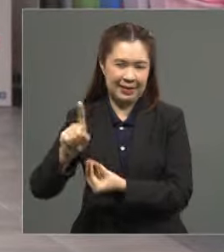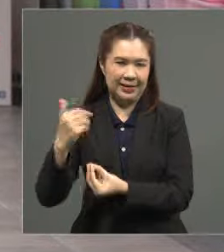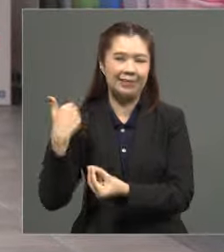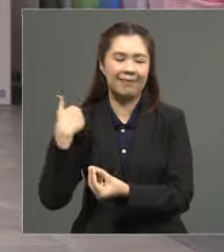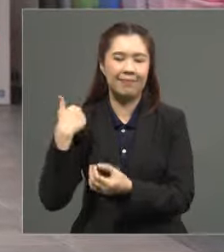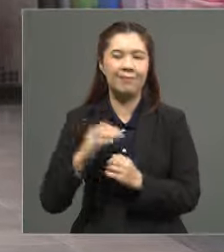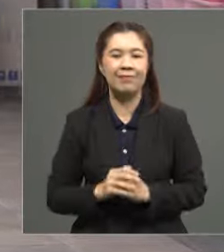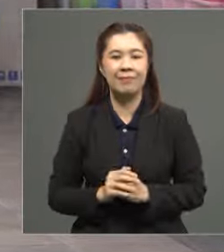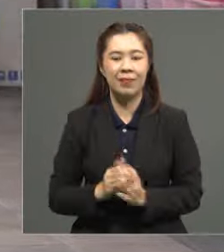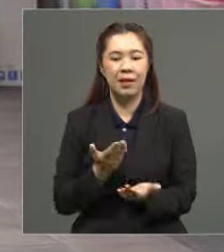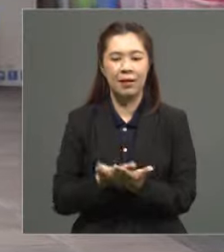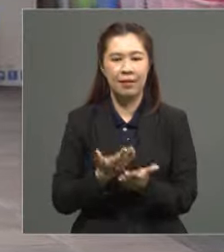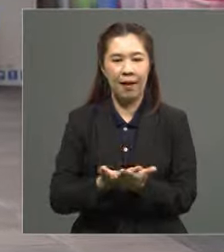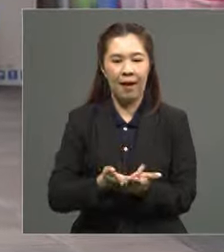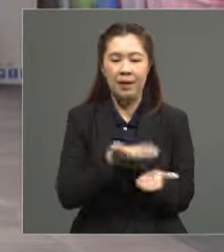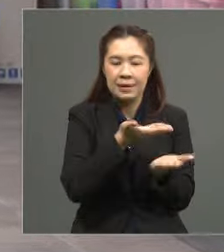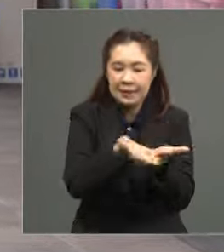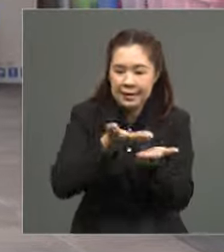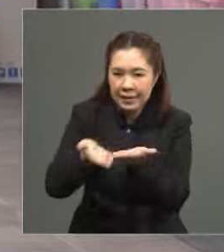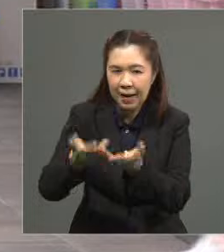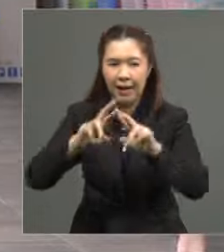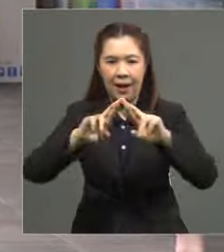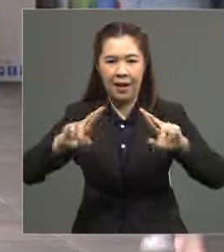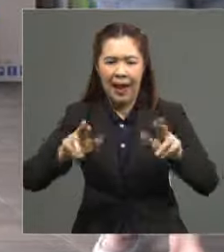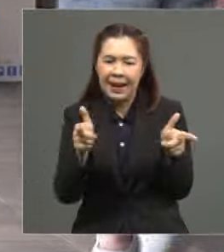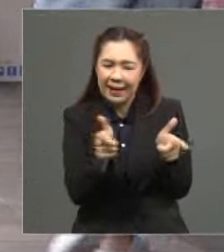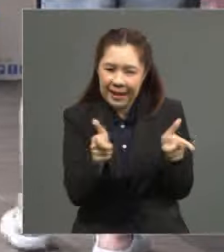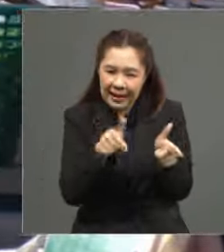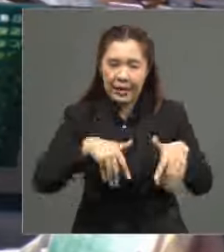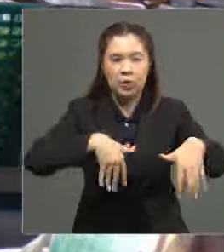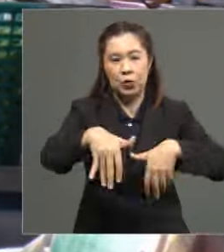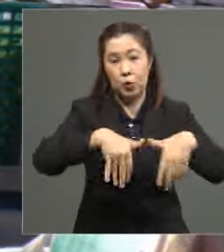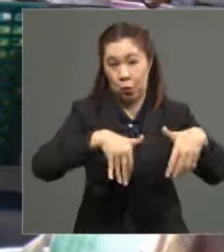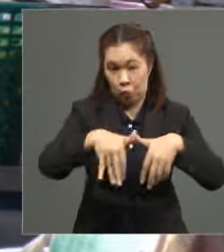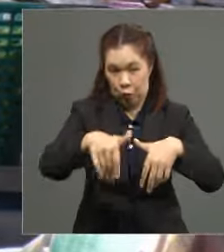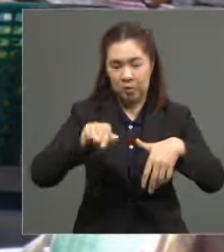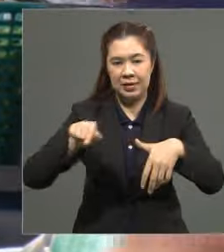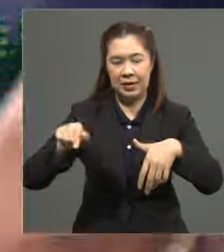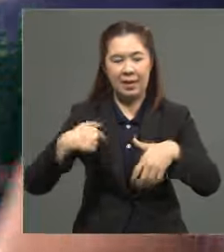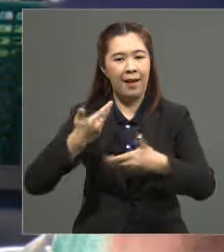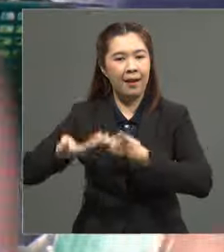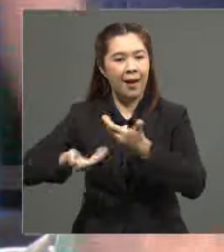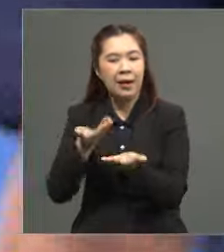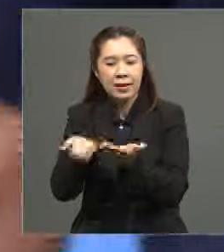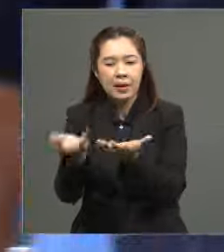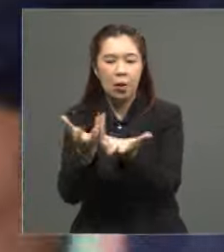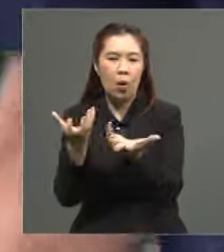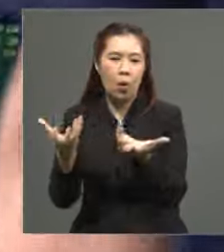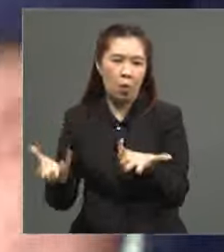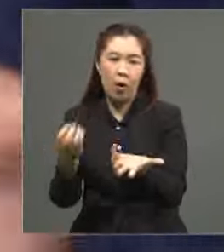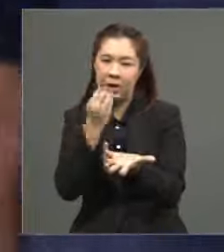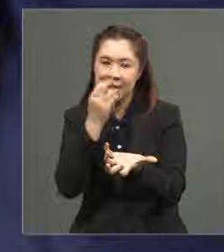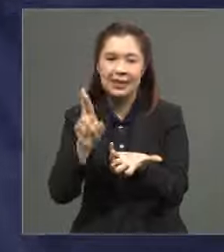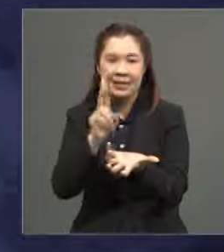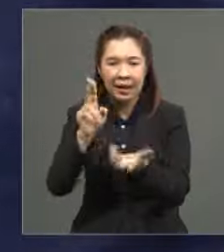านะฮะมีการใช้จ่ายในบรรดาตั้งแต่ร้านค้าเล็กๆในชุมชนไปจนถึงนะครับเรื่องการจับจ่ายใช้สอยสินค้าอุปโภ